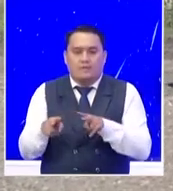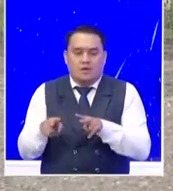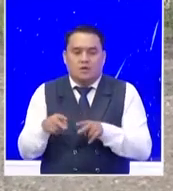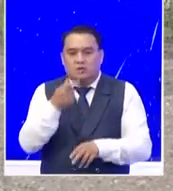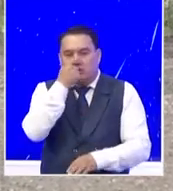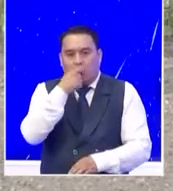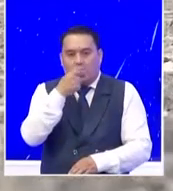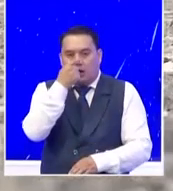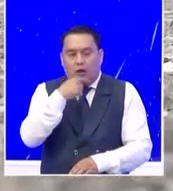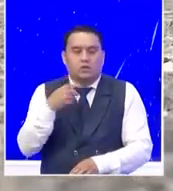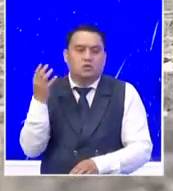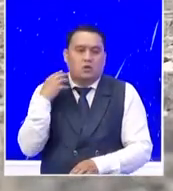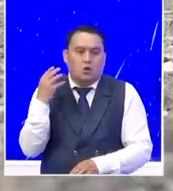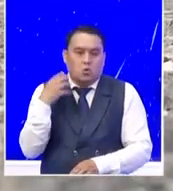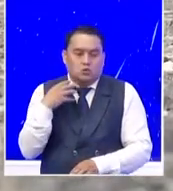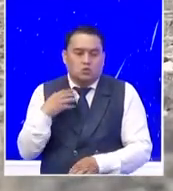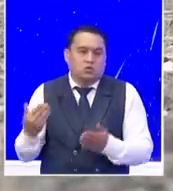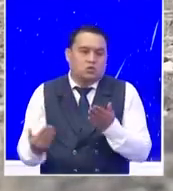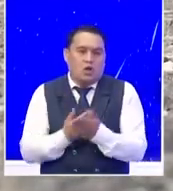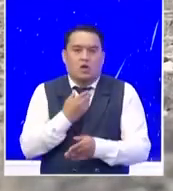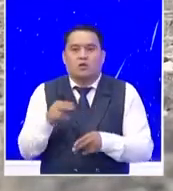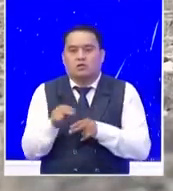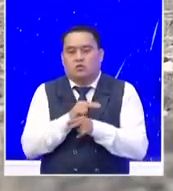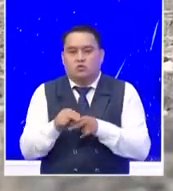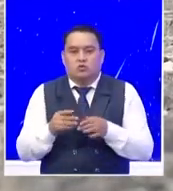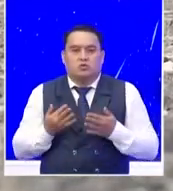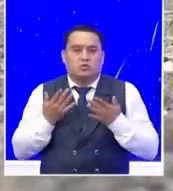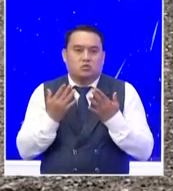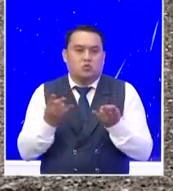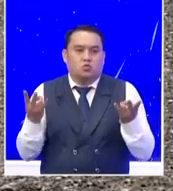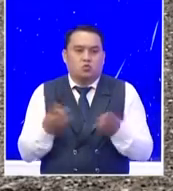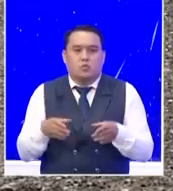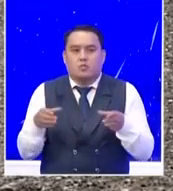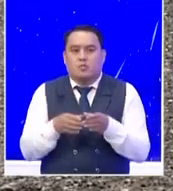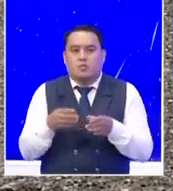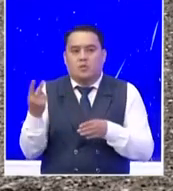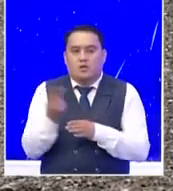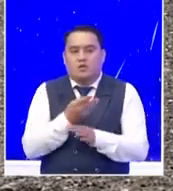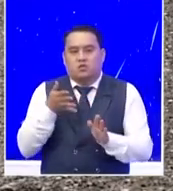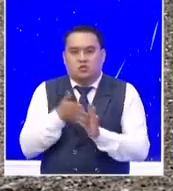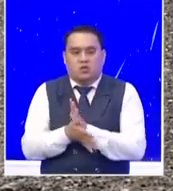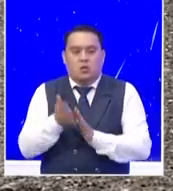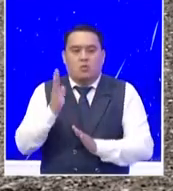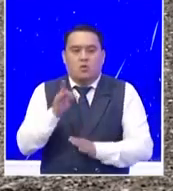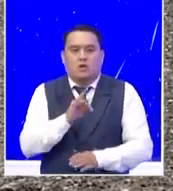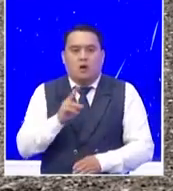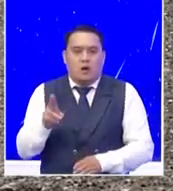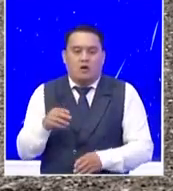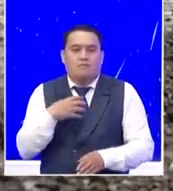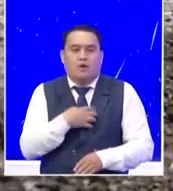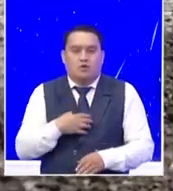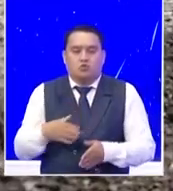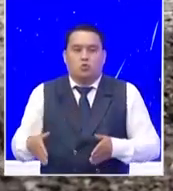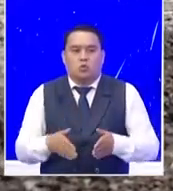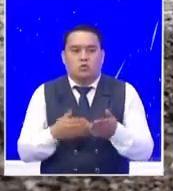Жаркент арасындағы автомобиль жолды қайта жөндеуден өтуі тиіс. Ол үшін мемлекет 2 рет шығынданбақ. Яғни республикалық маңызы бар